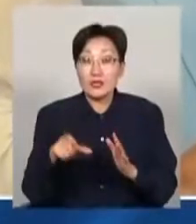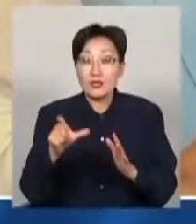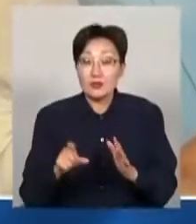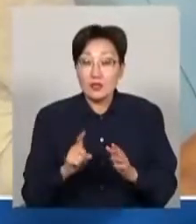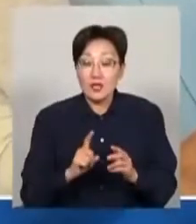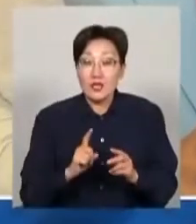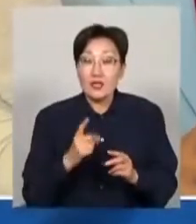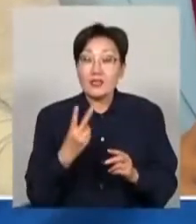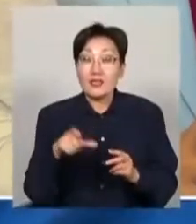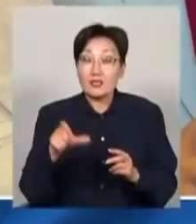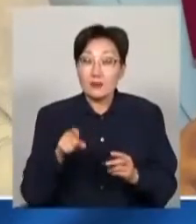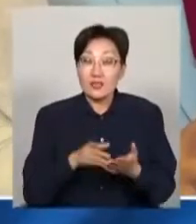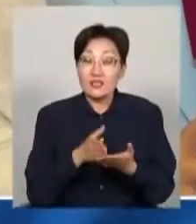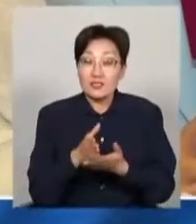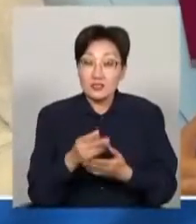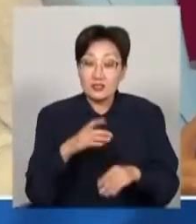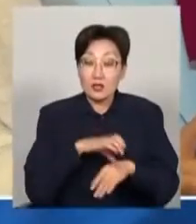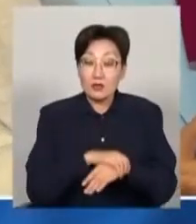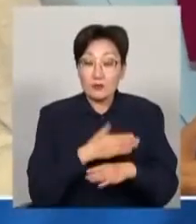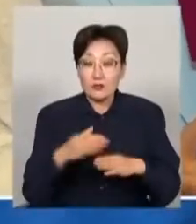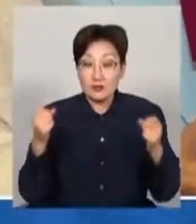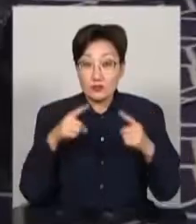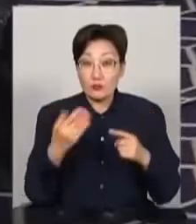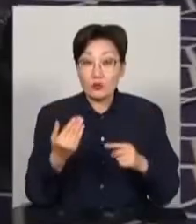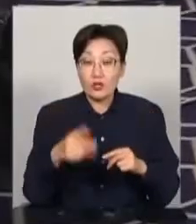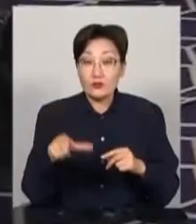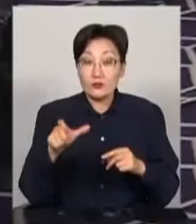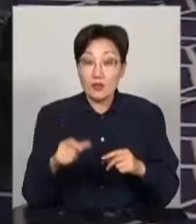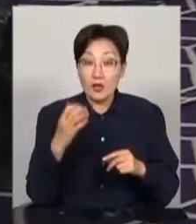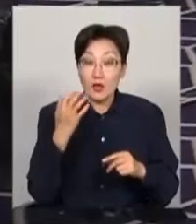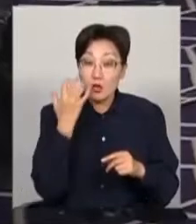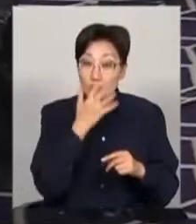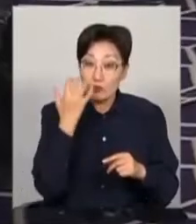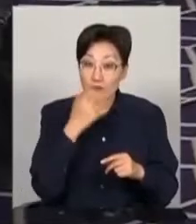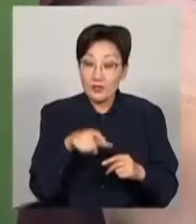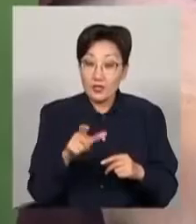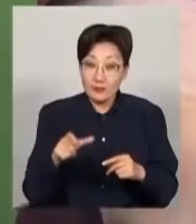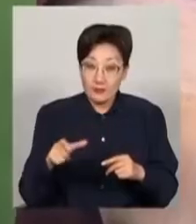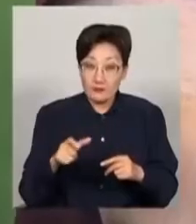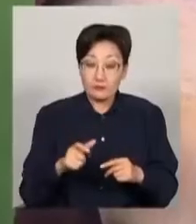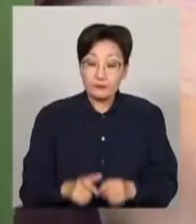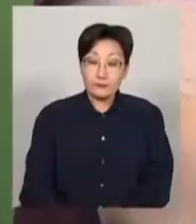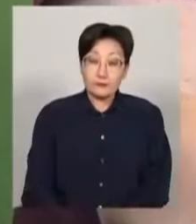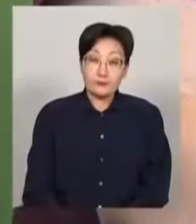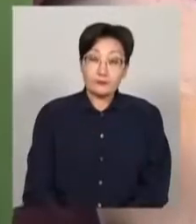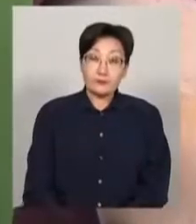бірдей кіріп кеткенін анықтаған. Ал кейіннен мәлім болғандай, бұл азаматтар көру қабілеті бұзылған ерлі-зайыптылар екен.